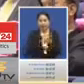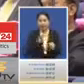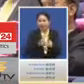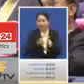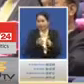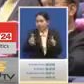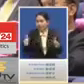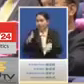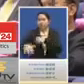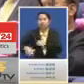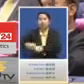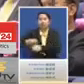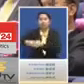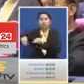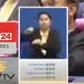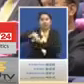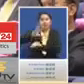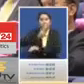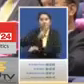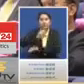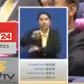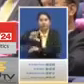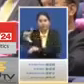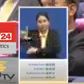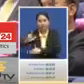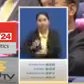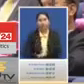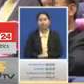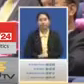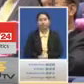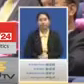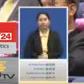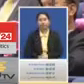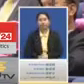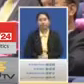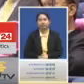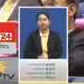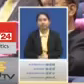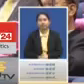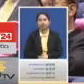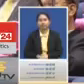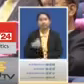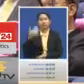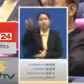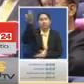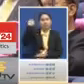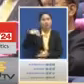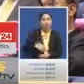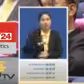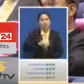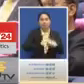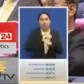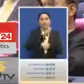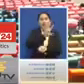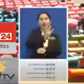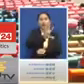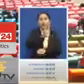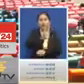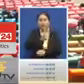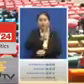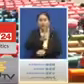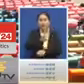กว่าล้านน่ะดูที่2สิครับเคยมีอยู่ 400,000 ล้านปี57ปีนี้